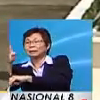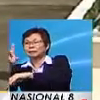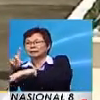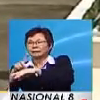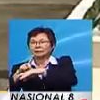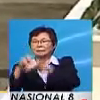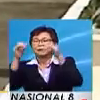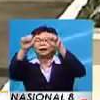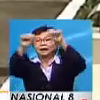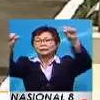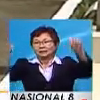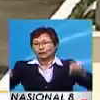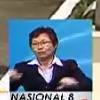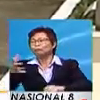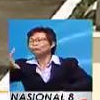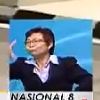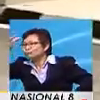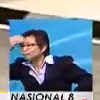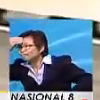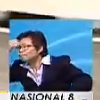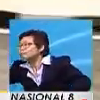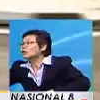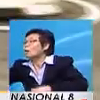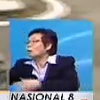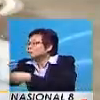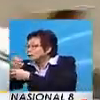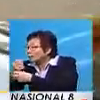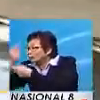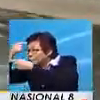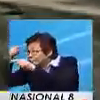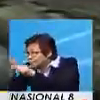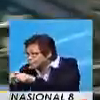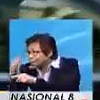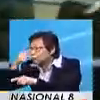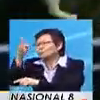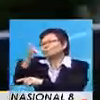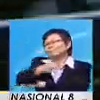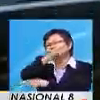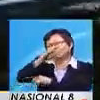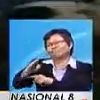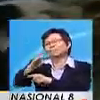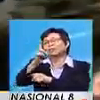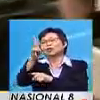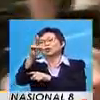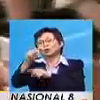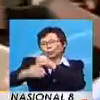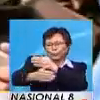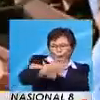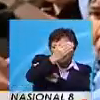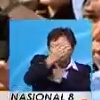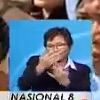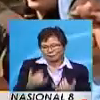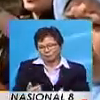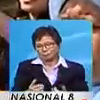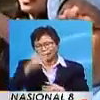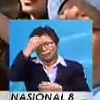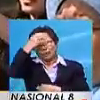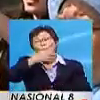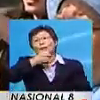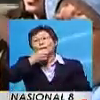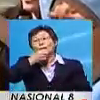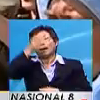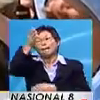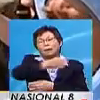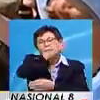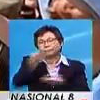Astana untuk mendapatkan persetujuan bagi pembubaran dewan undangan Negeri pagi tadi pengisytiharan pembubaran